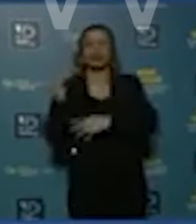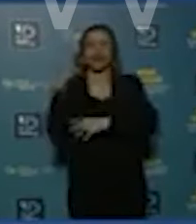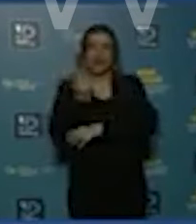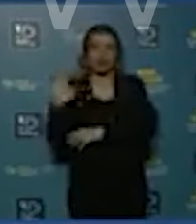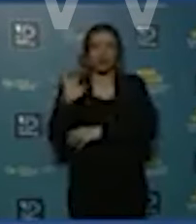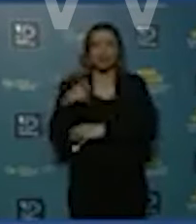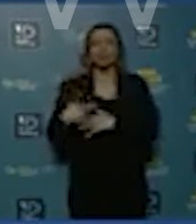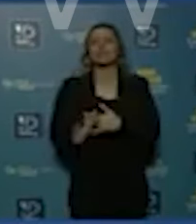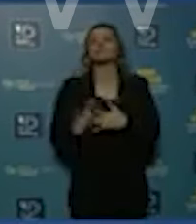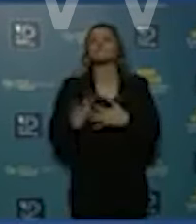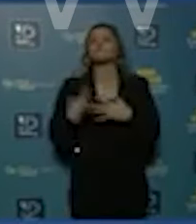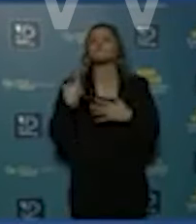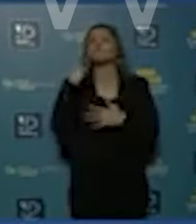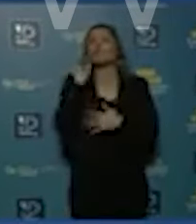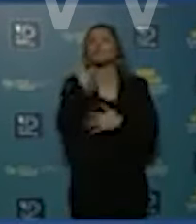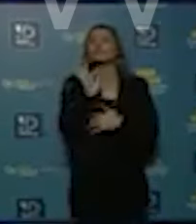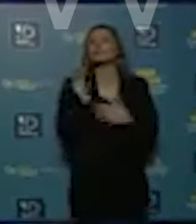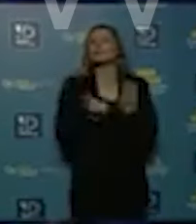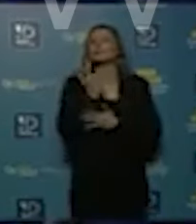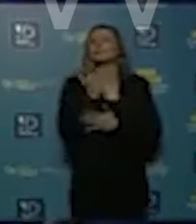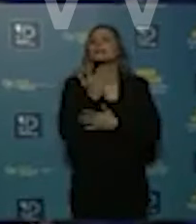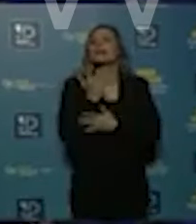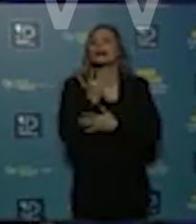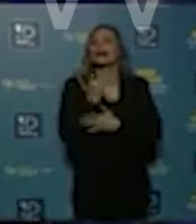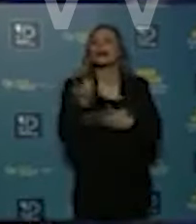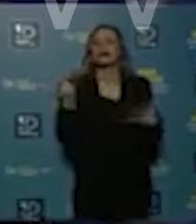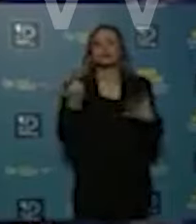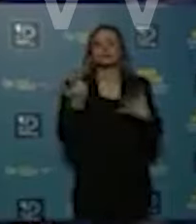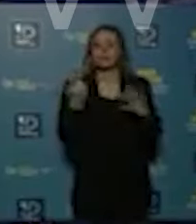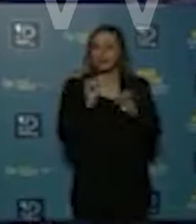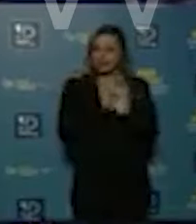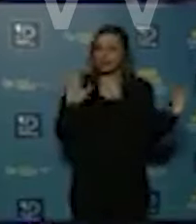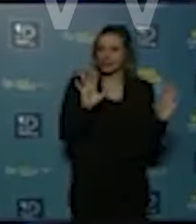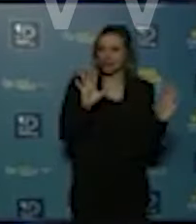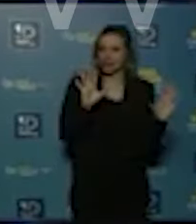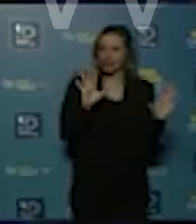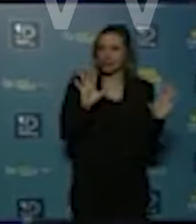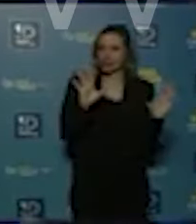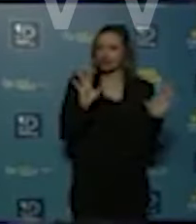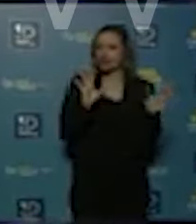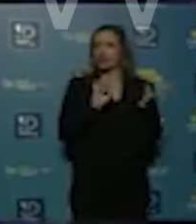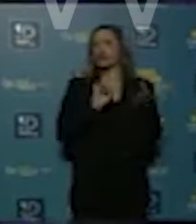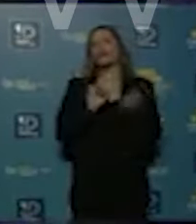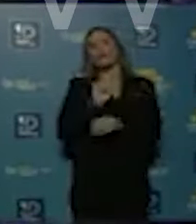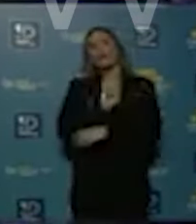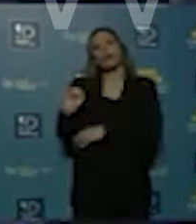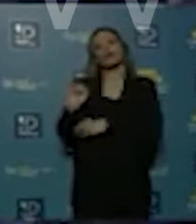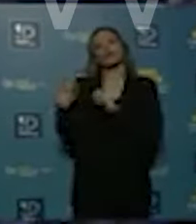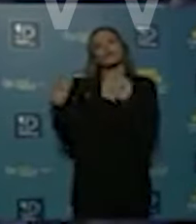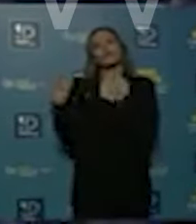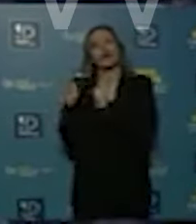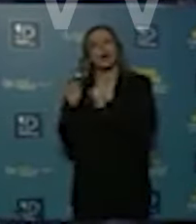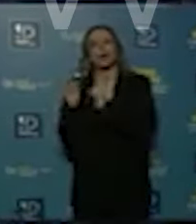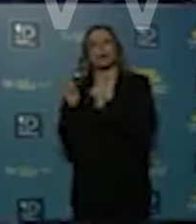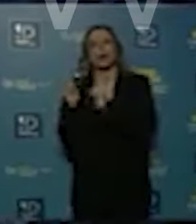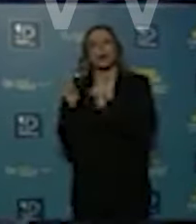della paura contrapposta al coraggio di dire la verità. Stavo pensando, ascoltando